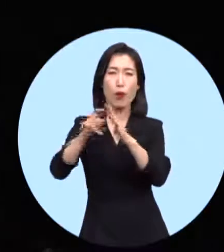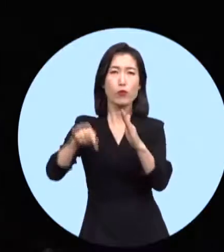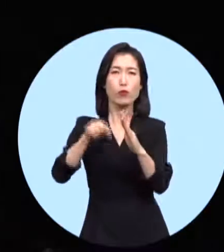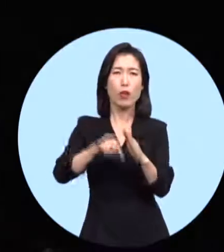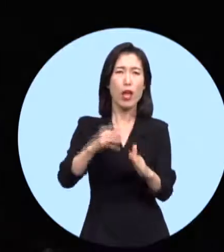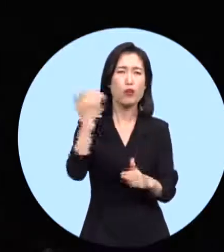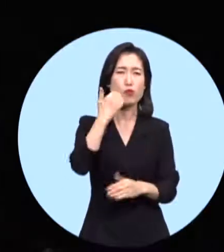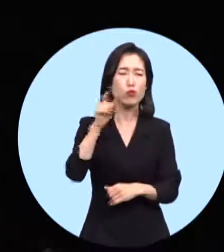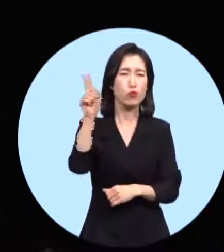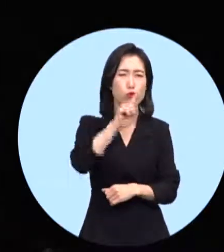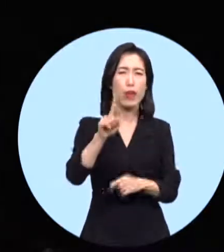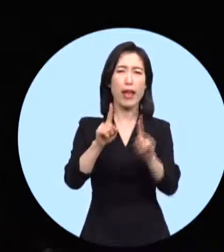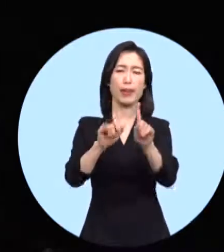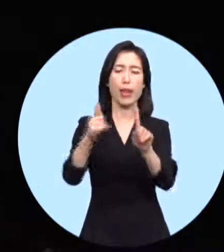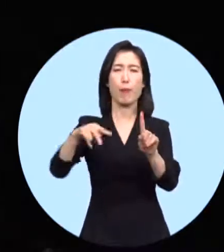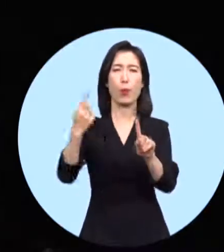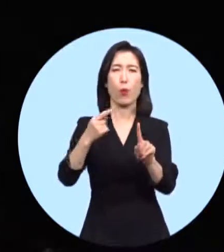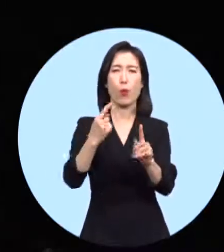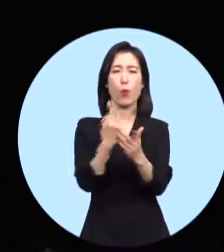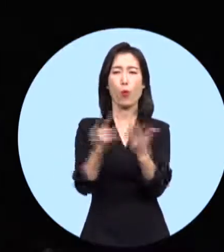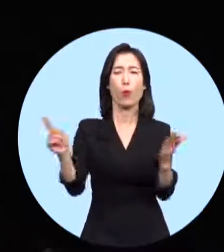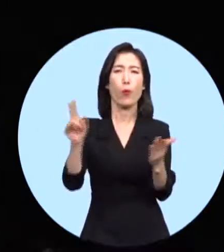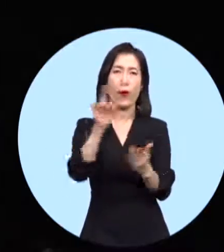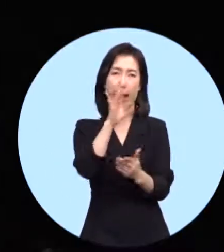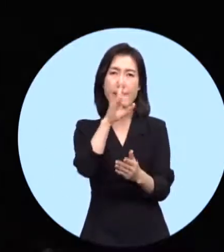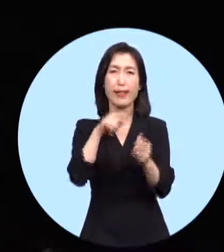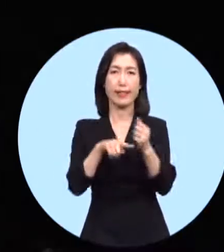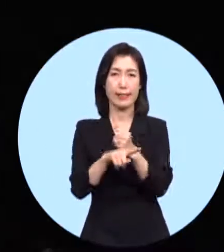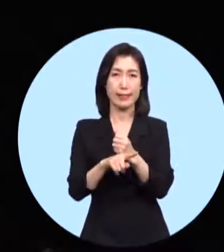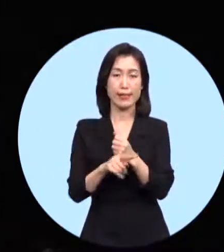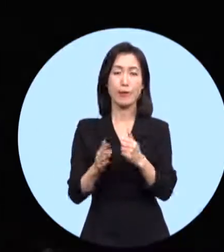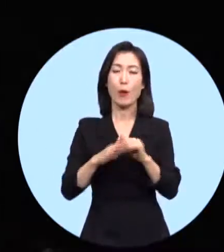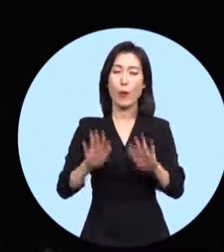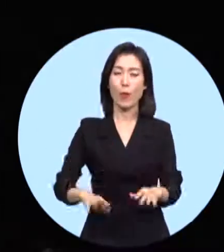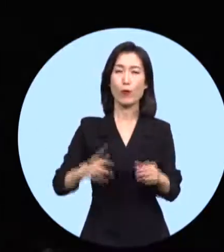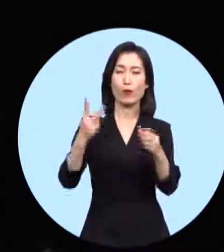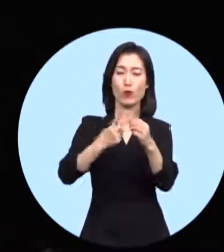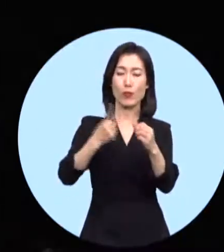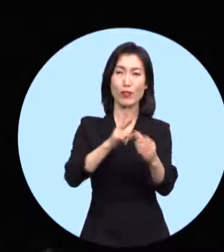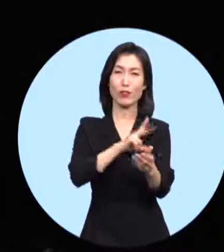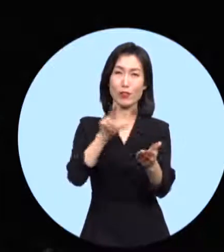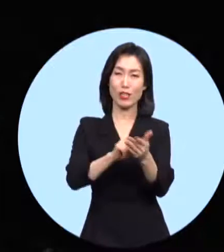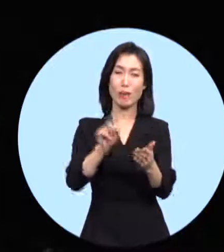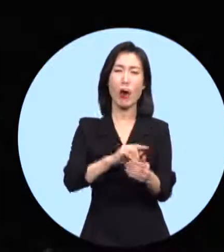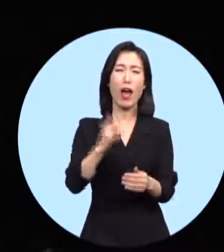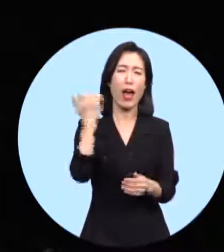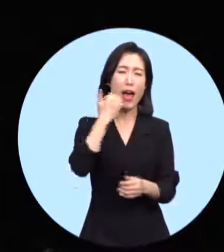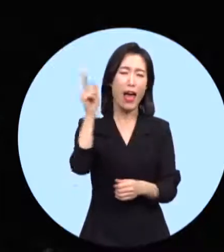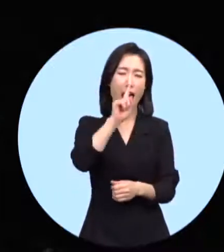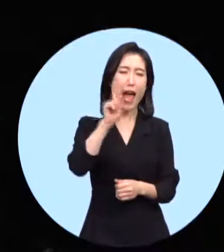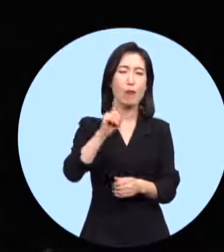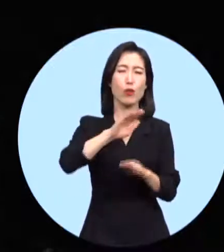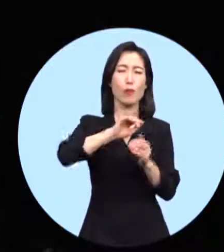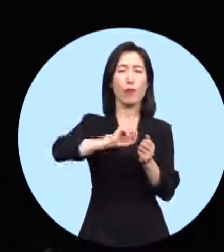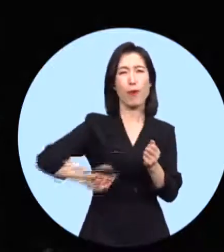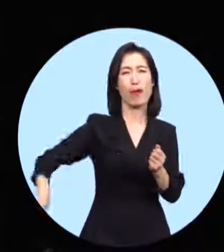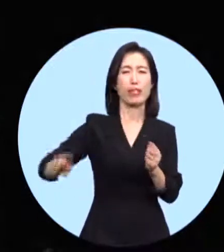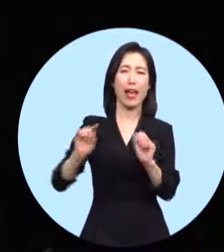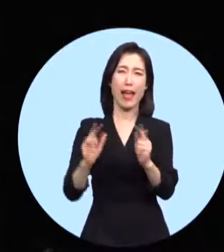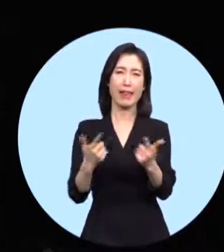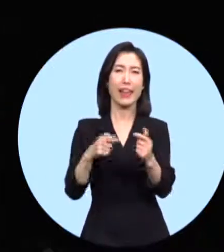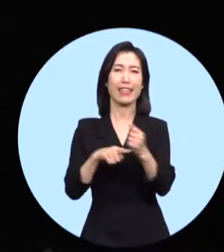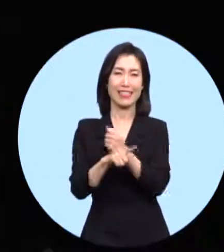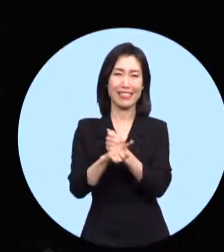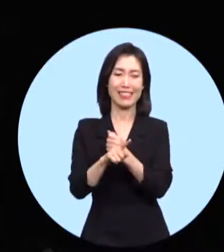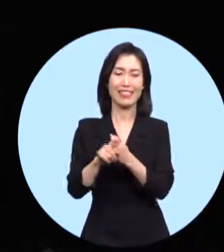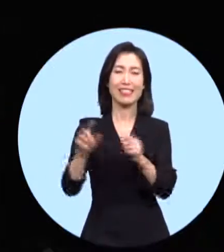한다는 것입니다. 오늘 준비한 두 번째 주제는 누구도 남겨두지 않는다는 대전제 아래 다양한